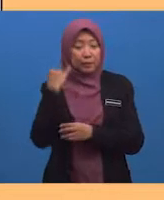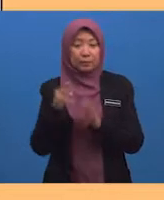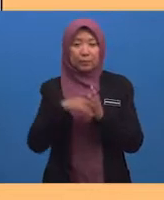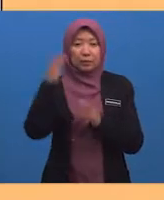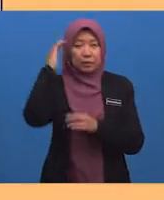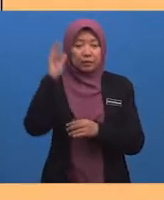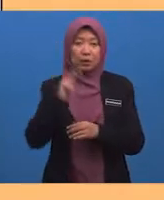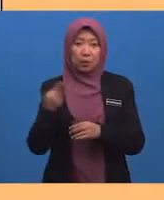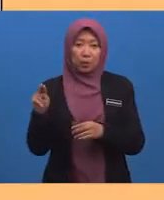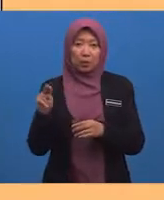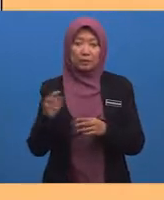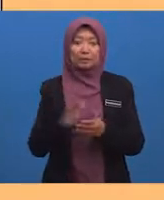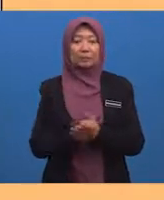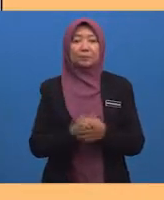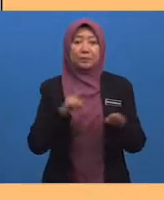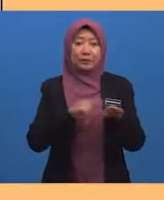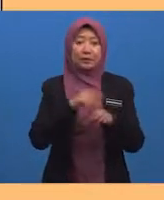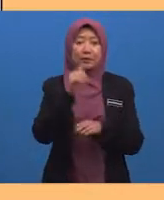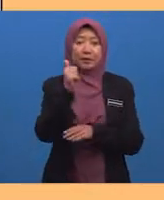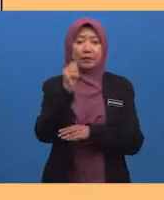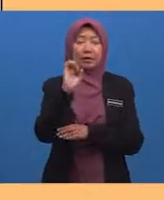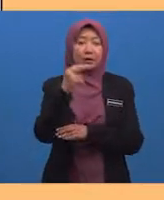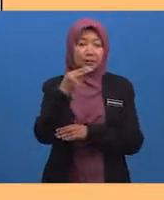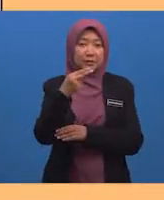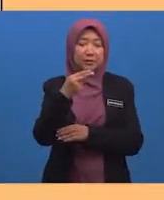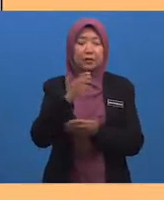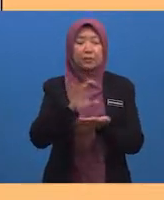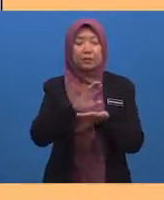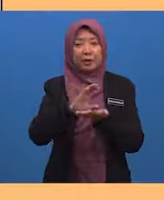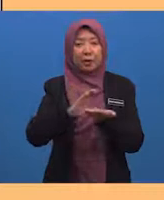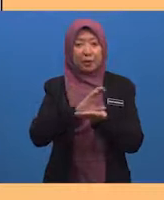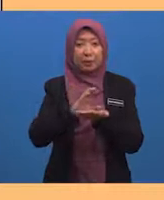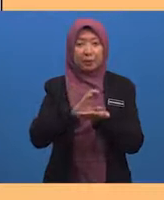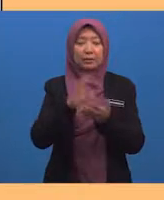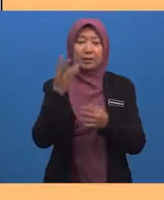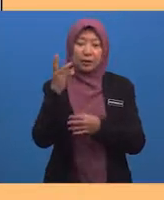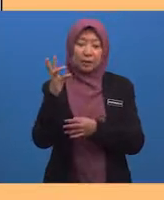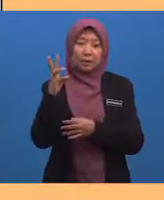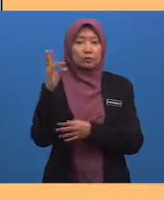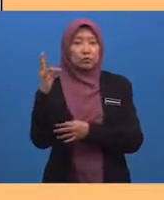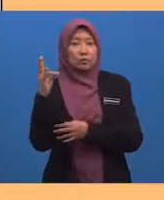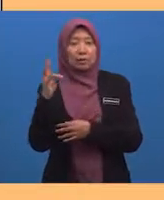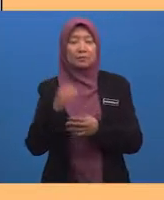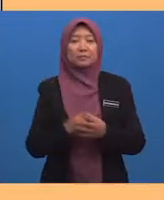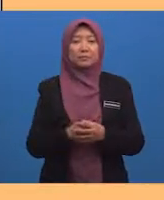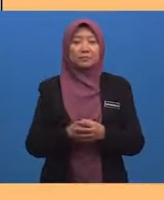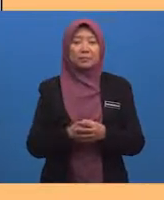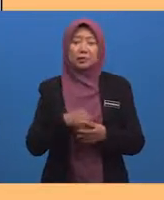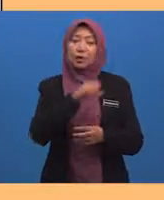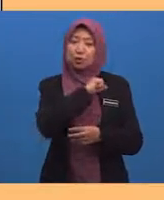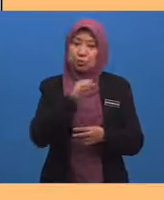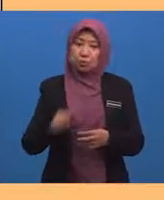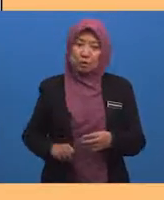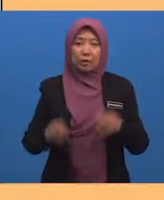pada abad ke-16 dan 17 Masihi. Antara sultan yang memainkan peranan penting dalam